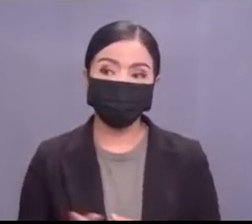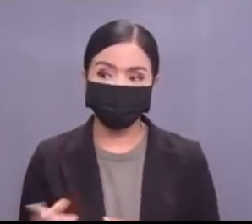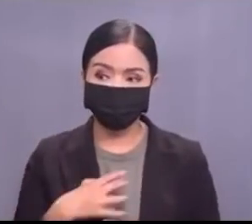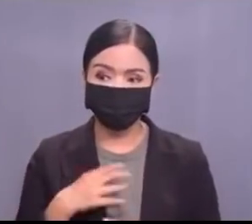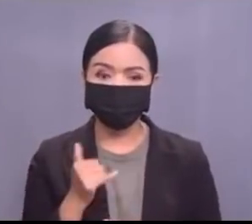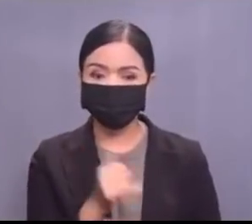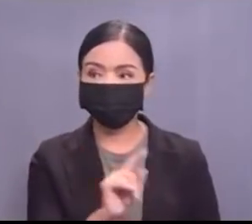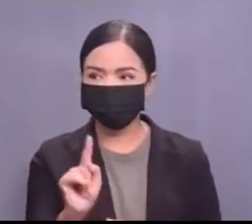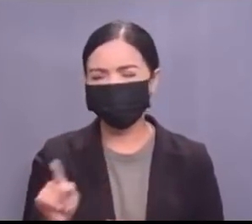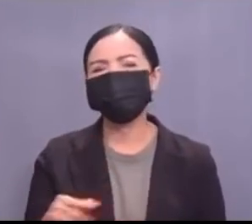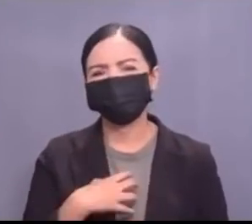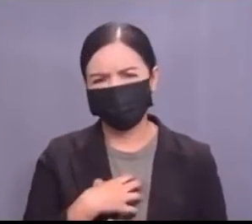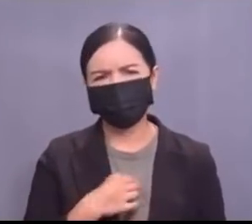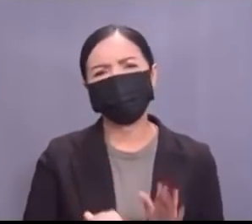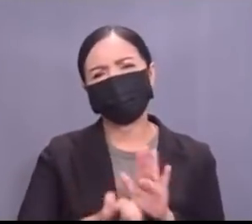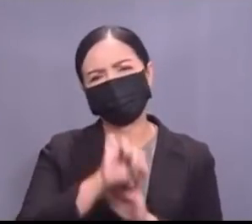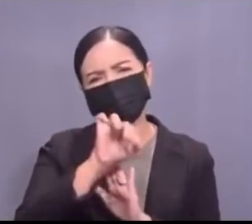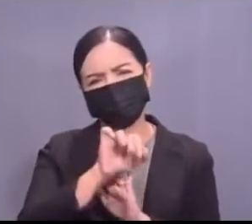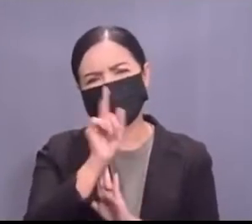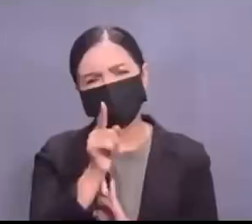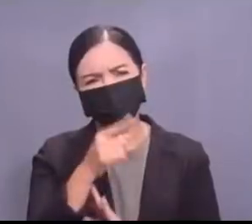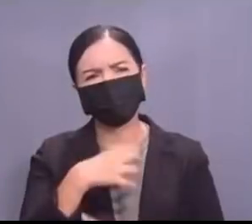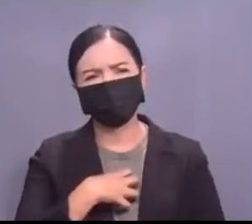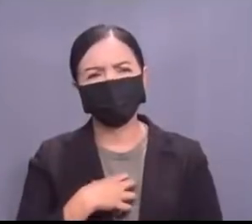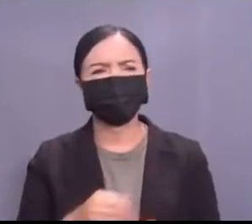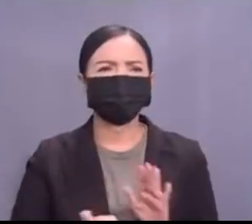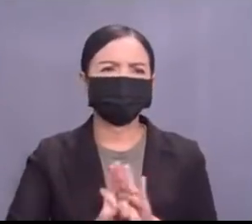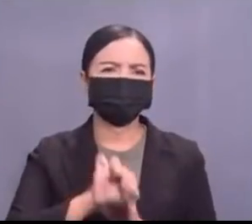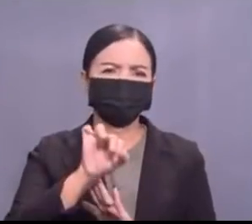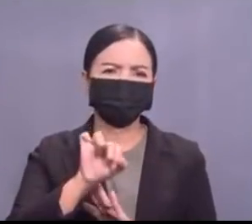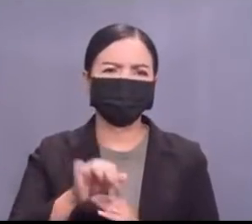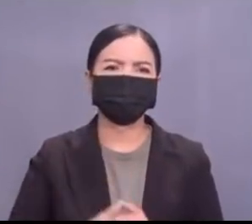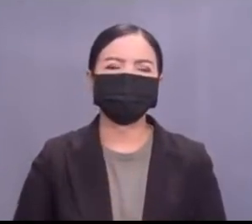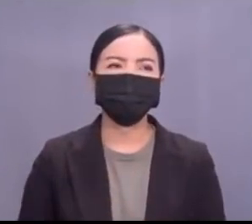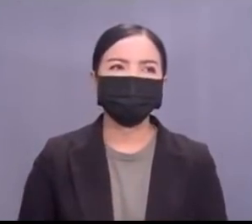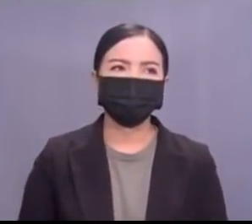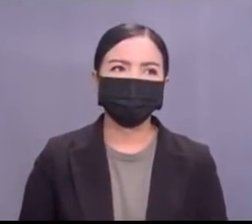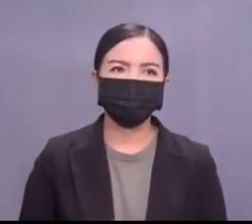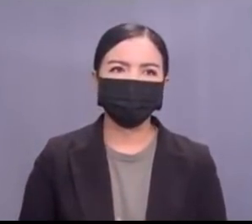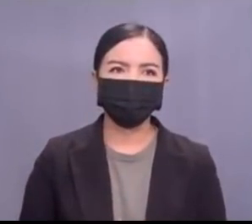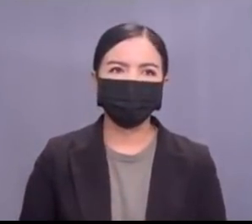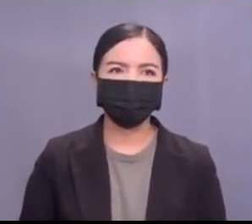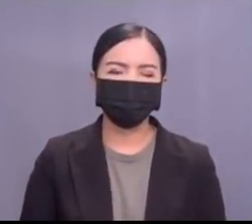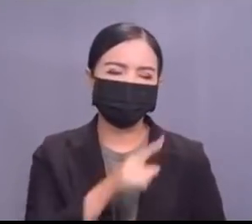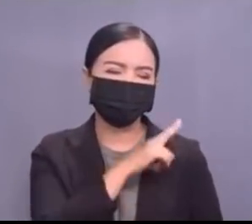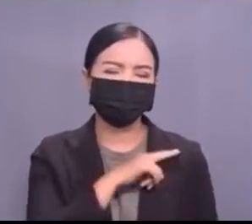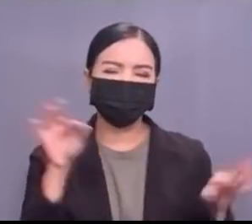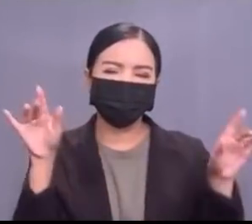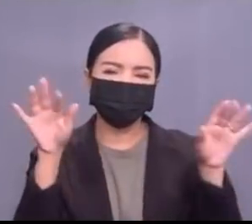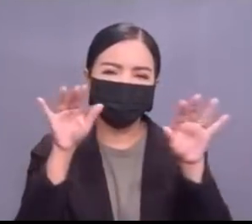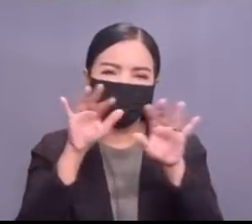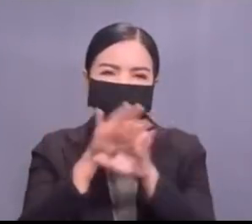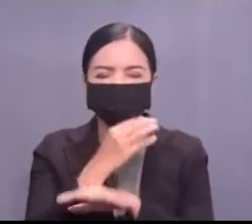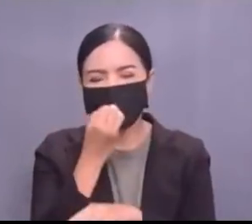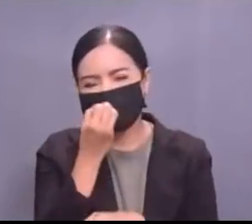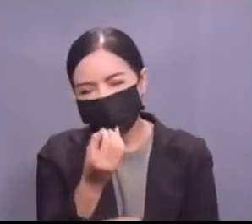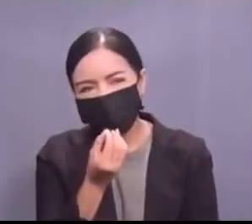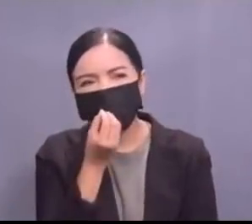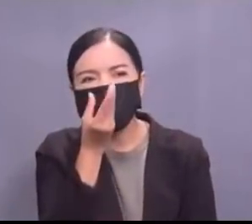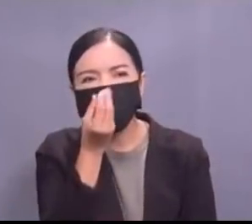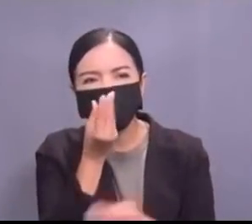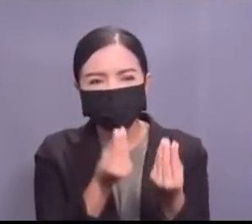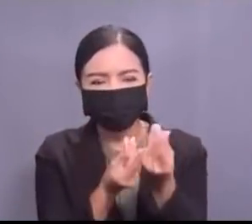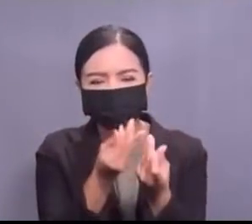ากไปไหนอ่ะ ผมอยากไปเชียงใหม่จริงๆนะที่บอกก็อยากไปเชียงใหม่ก่อนเ ออไปดู ไปดูดอกไม้นะ